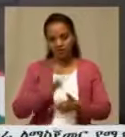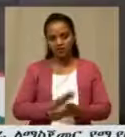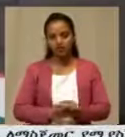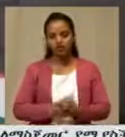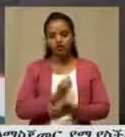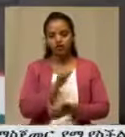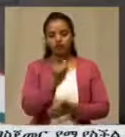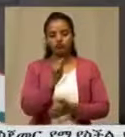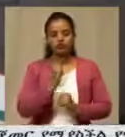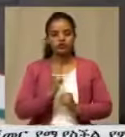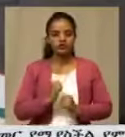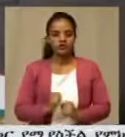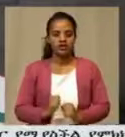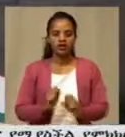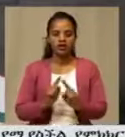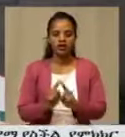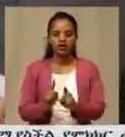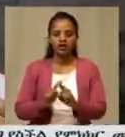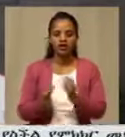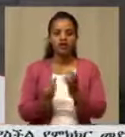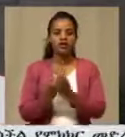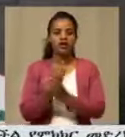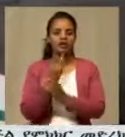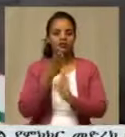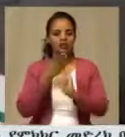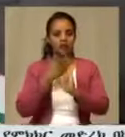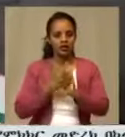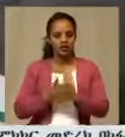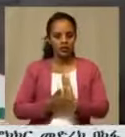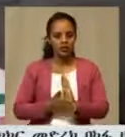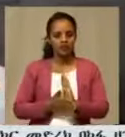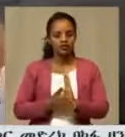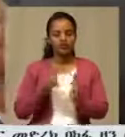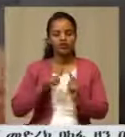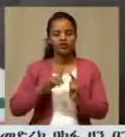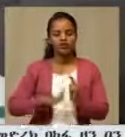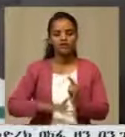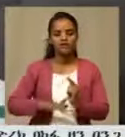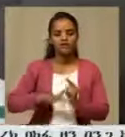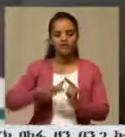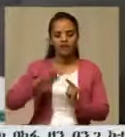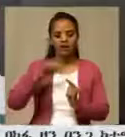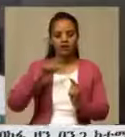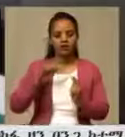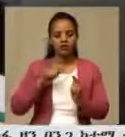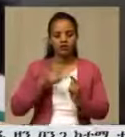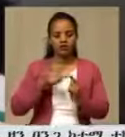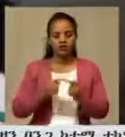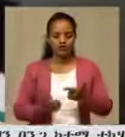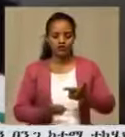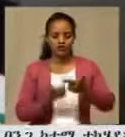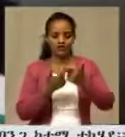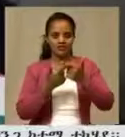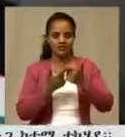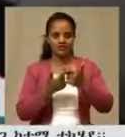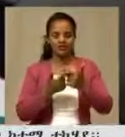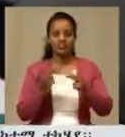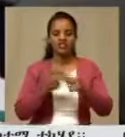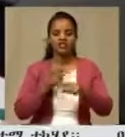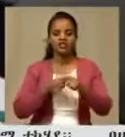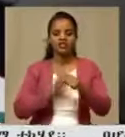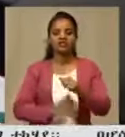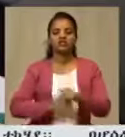ራሱን በመቻል የተለያዩ ልማቶችን በማከናወን ወደ ከፍተኛው ወደ ፈርጅ 2 በአጭር ጊዜ ውስጥ